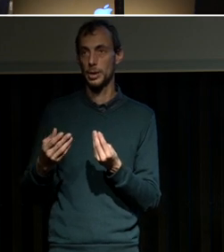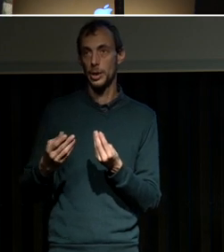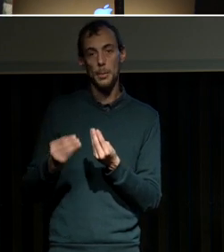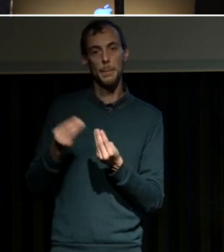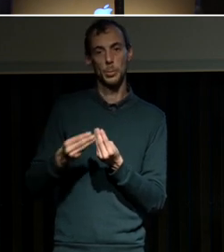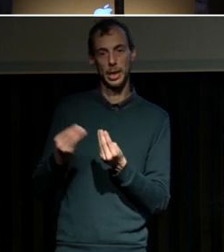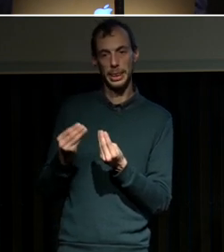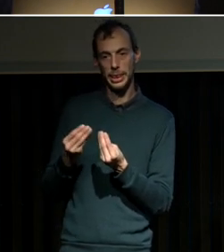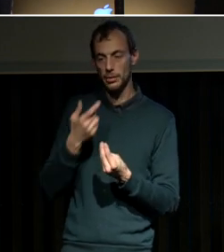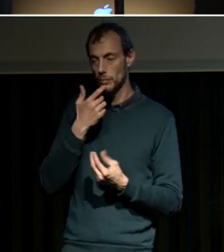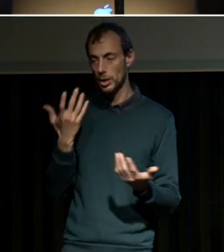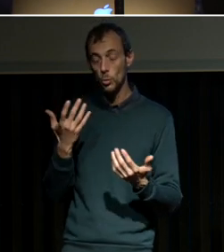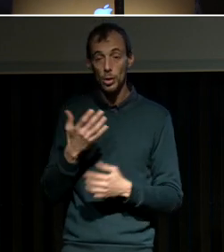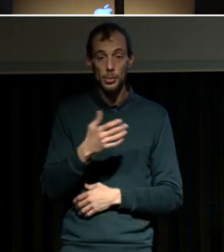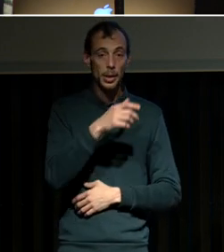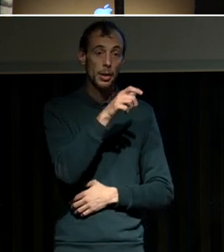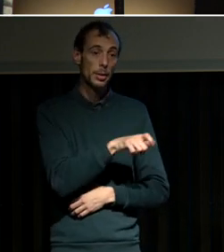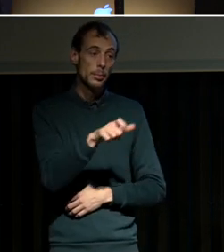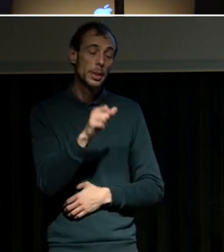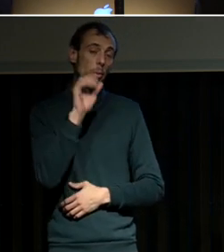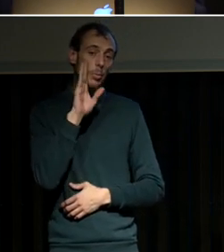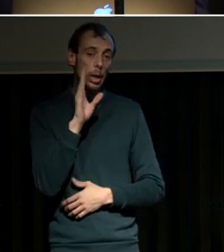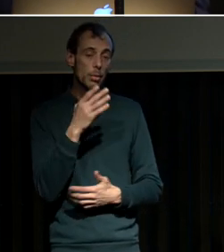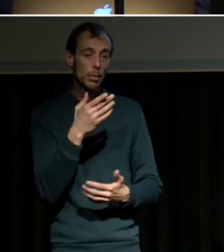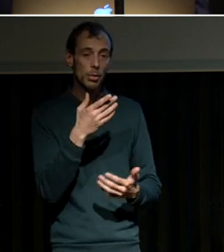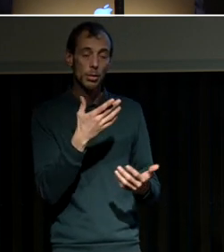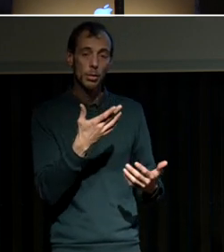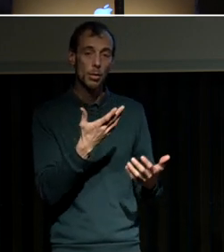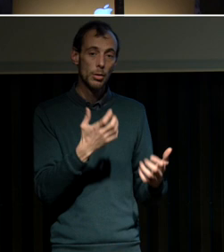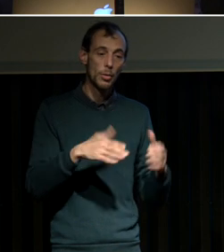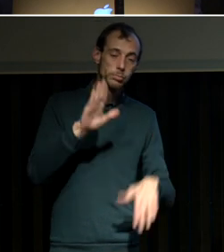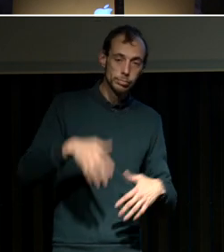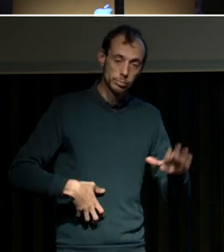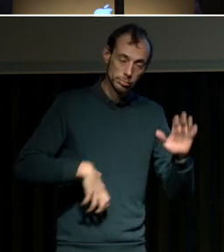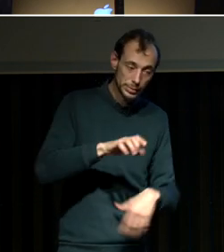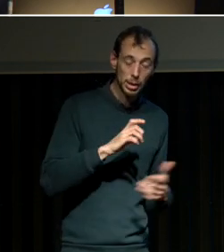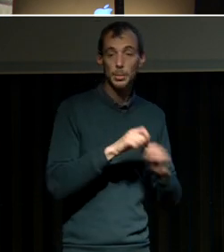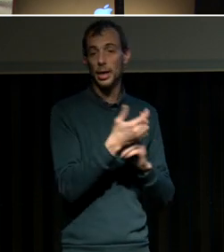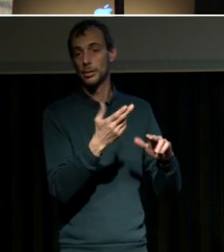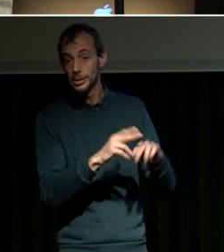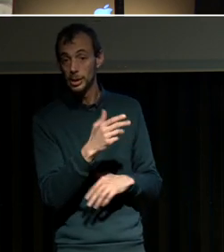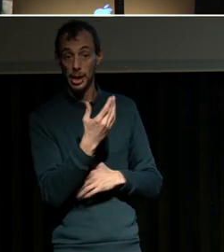leurs parents, qui ont fait un don d'organes, ou d'ailleurs qui ne l'ont pas fait, mais on a la coutume de